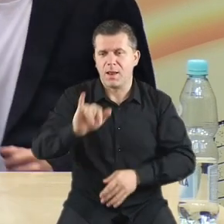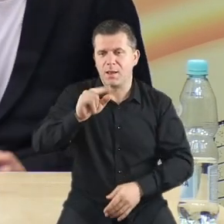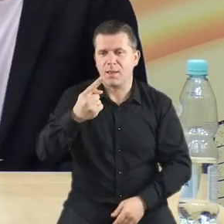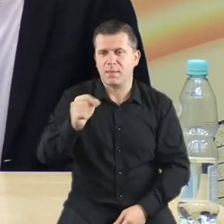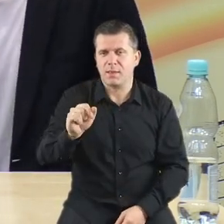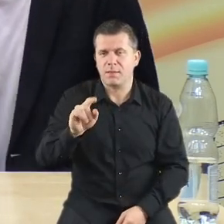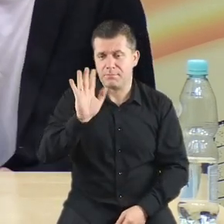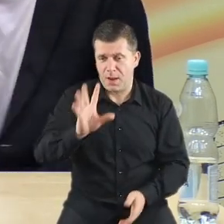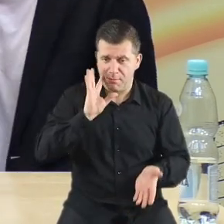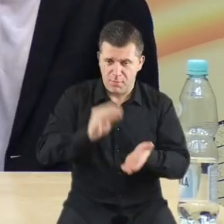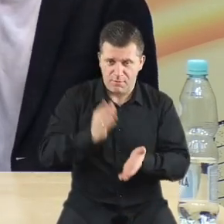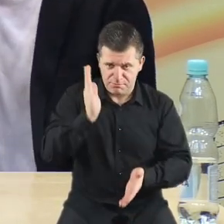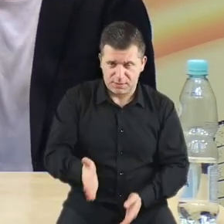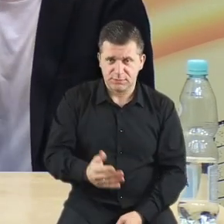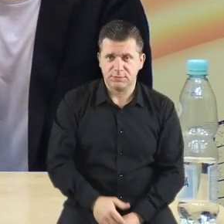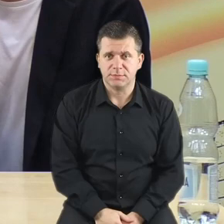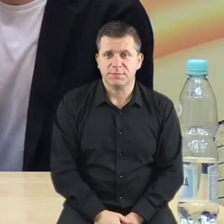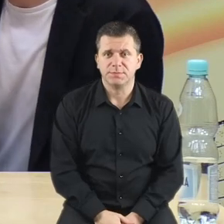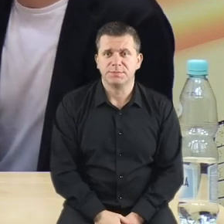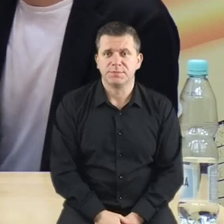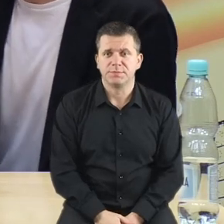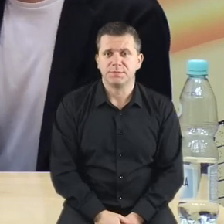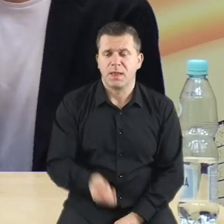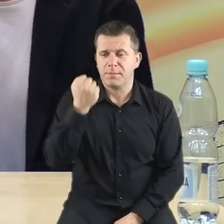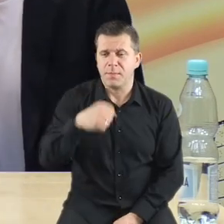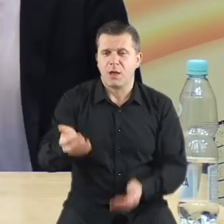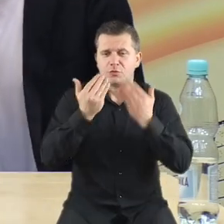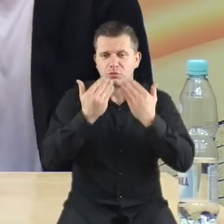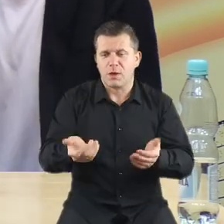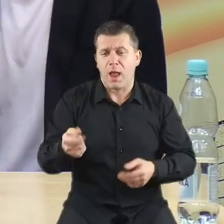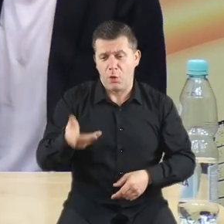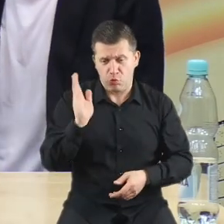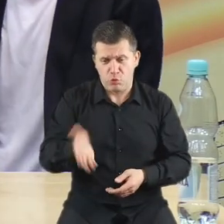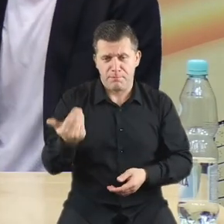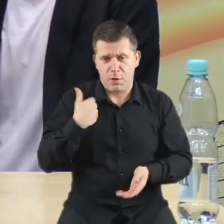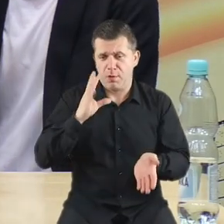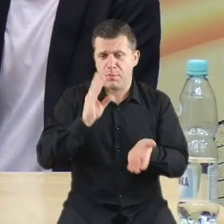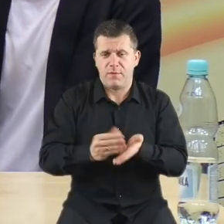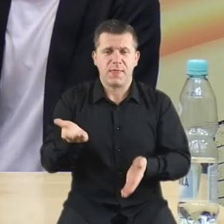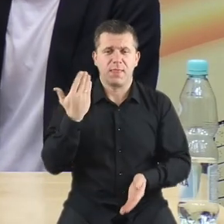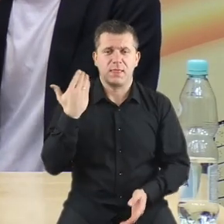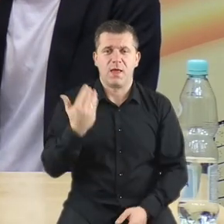powtórzenie tej przygody? Bardzo dziękuję. Nawet powtórzyłem nie tak dawno.